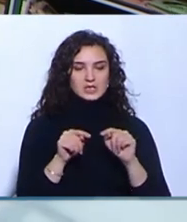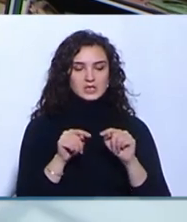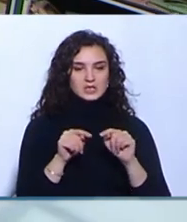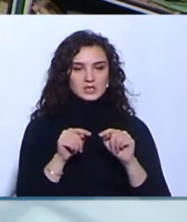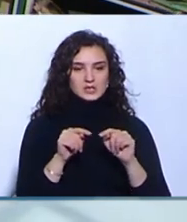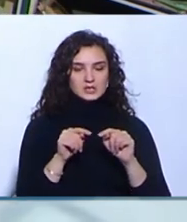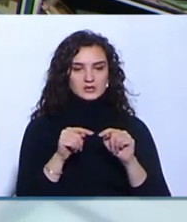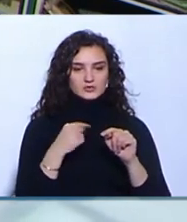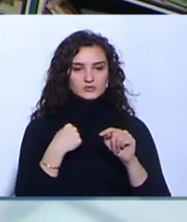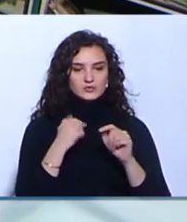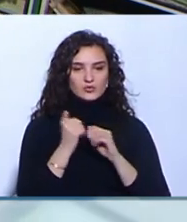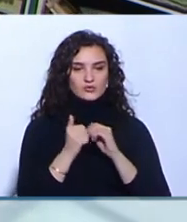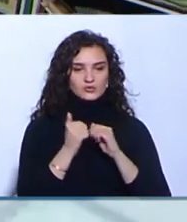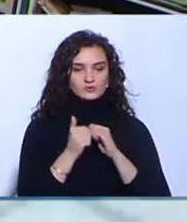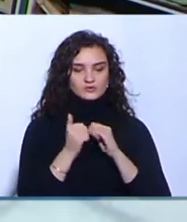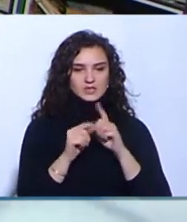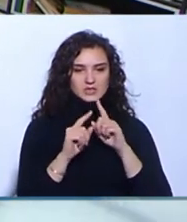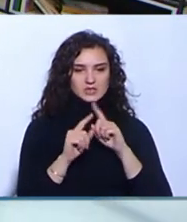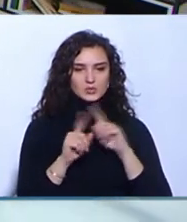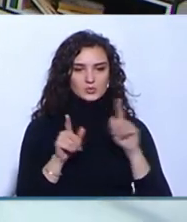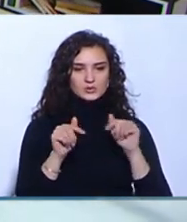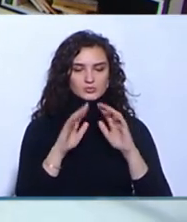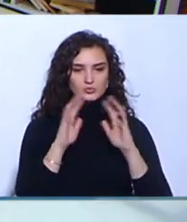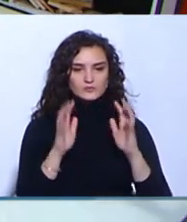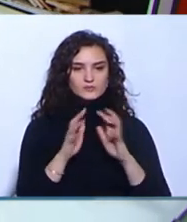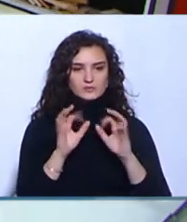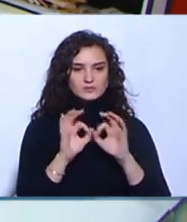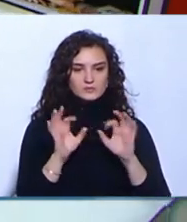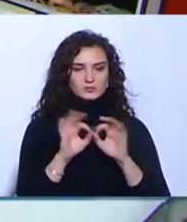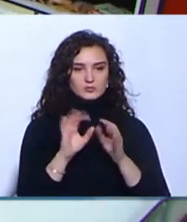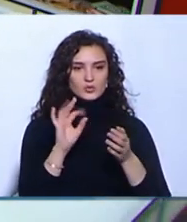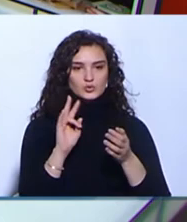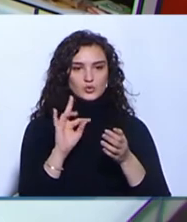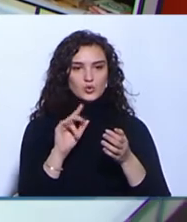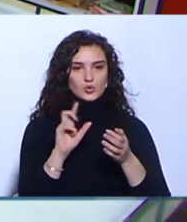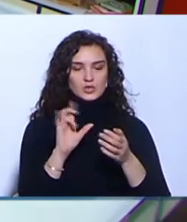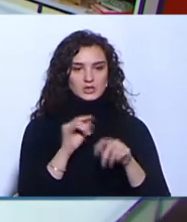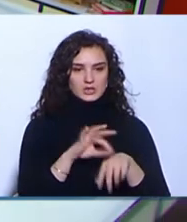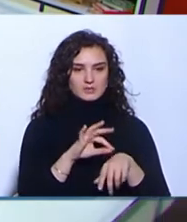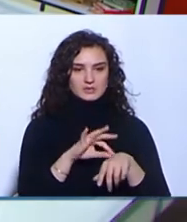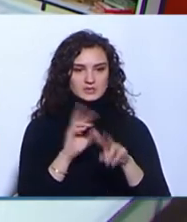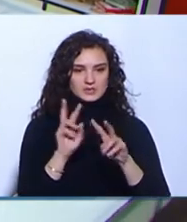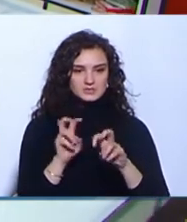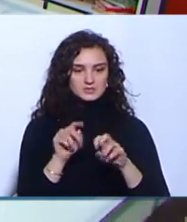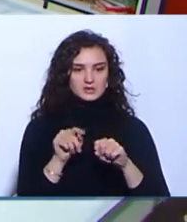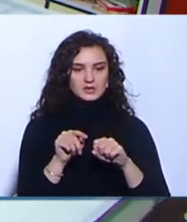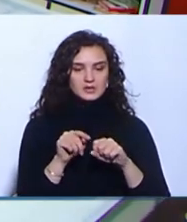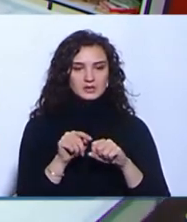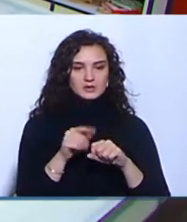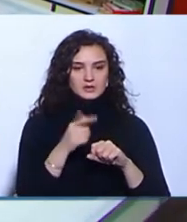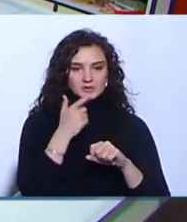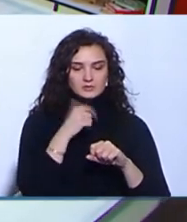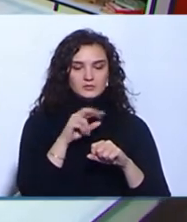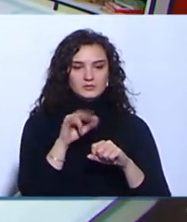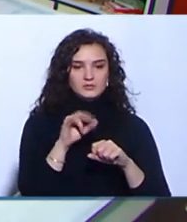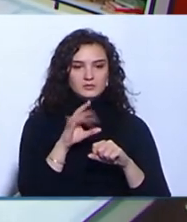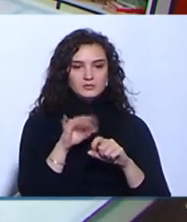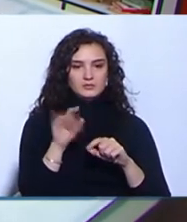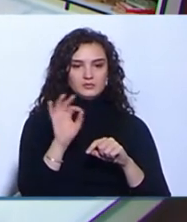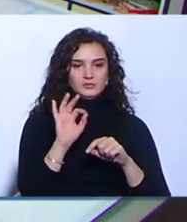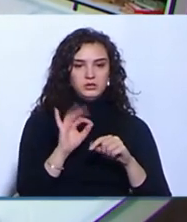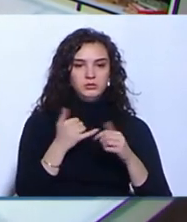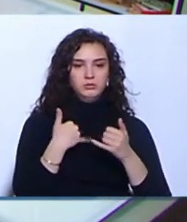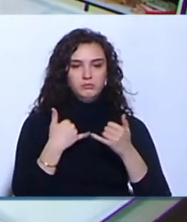ის ფაქტი, რომ ჩვენ ყოველთვის განსაკუთრებული ზრუნვით საუბრობთ ონკოლოგიურ პაციენტებზე. და ბატონი ლადო,